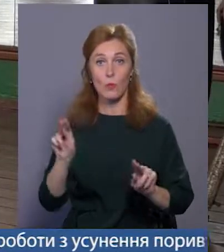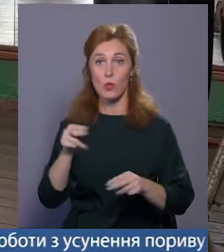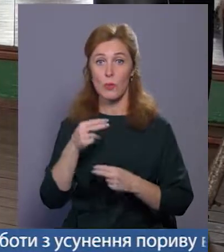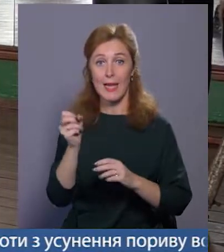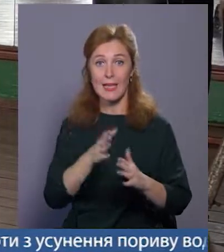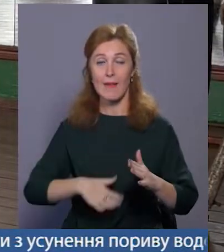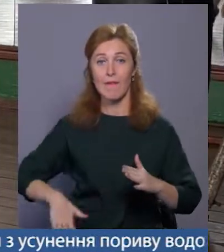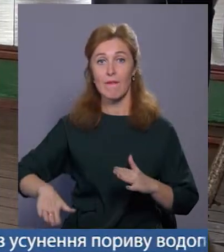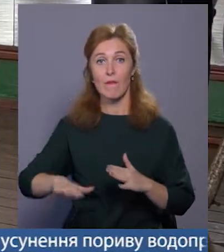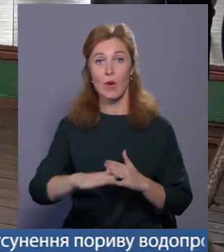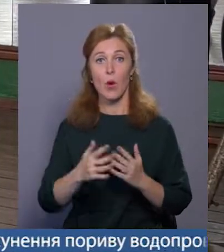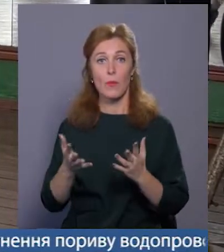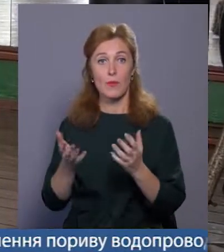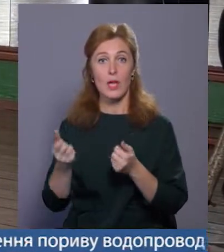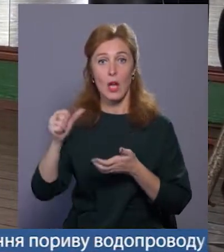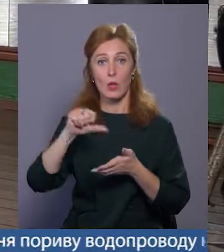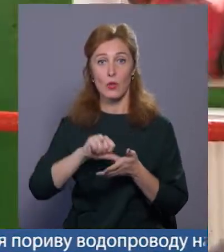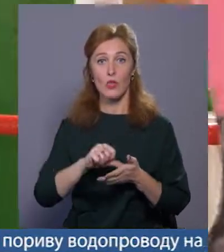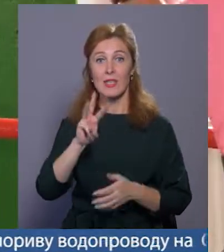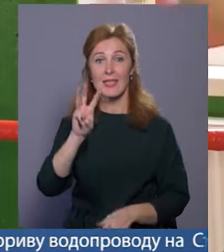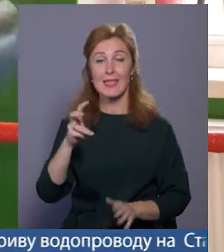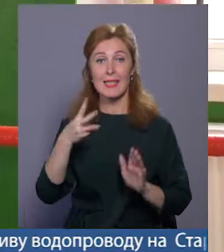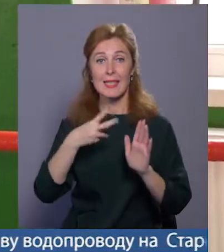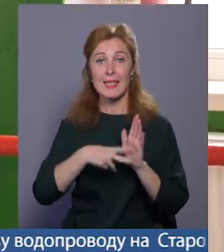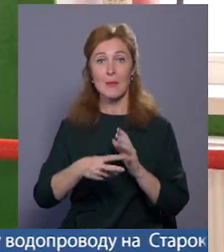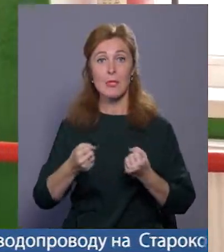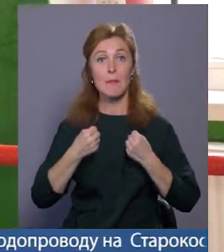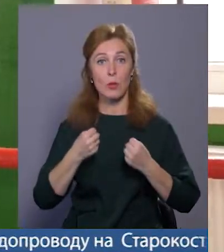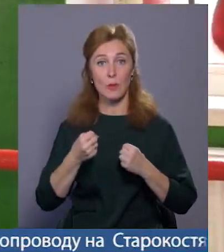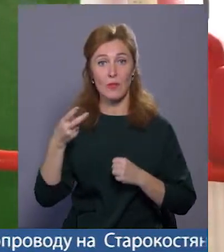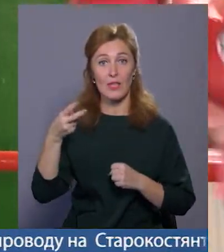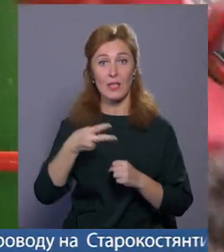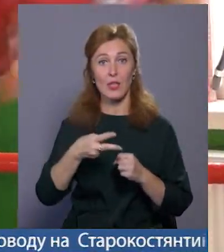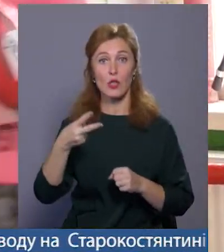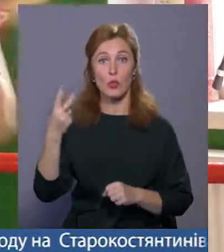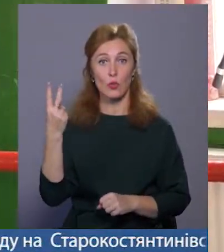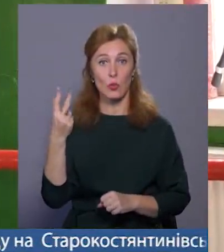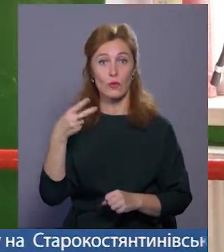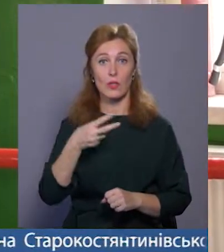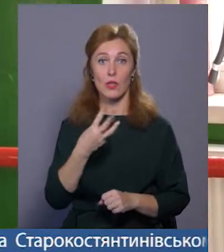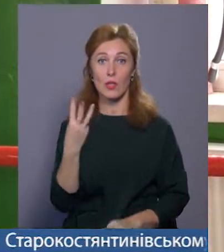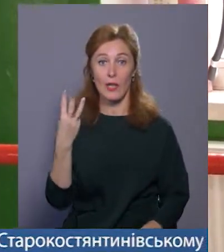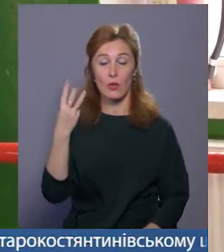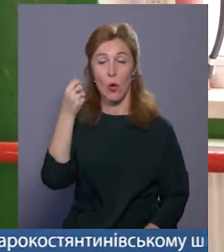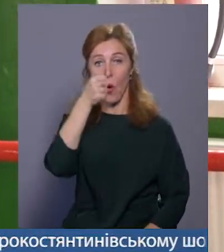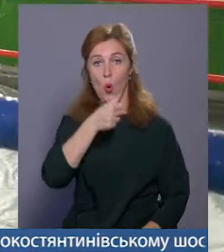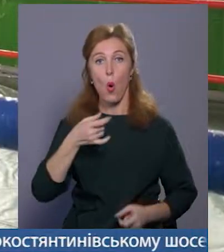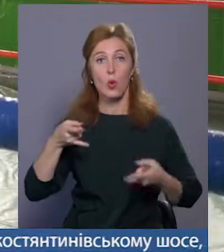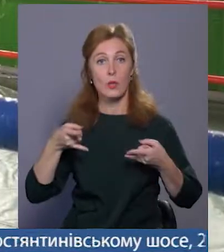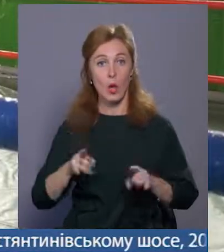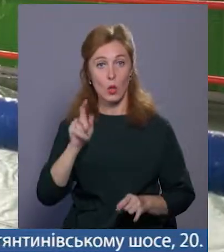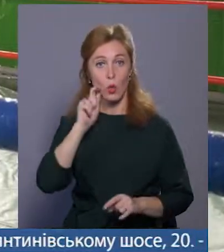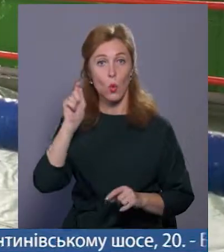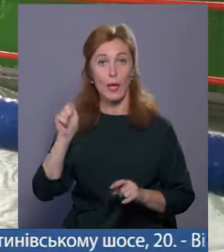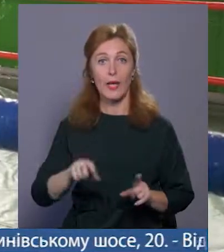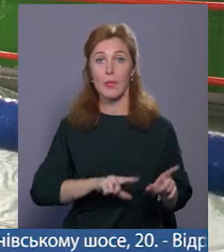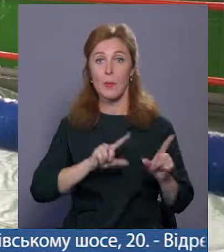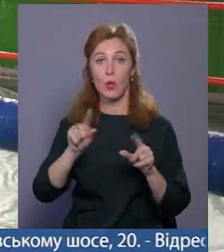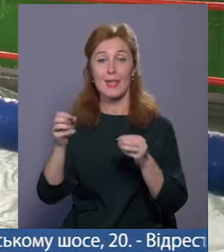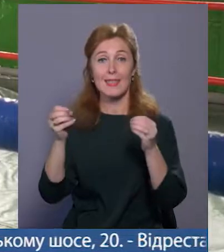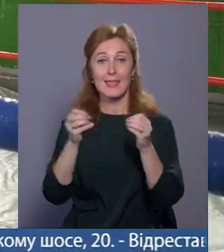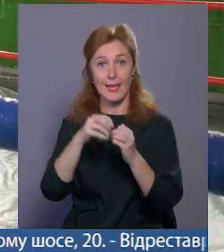Європи з боксу взяли участь трохи більше 170 спортсменів 2002-2003 років народження. З України вирушило 10